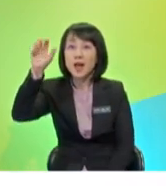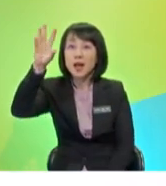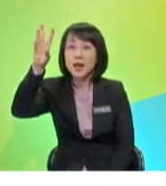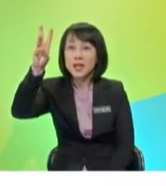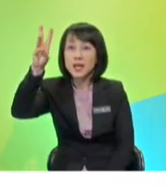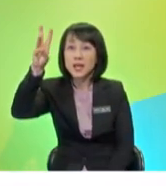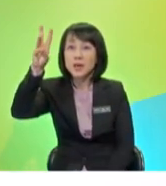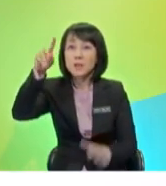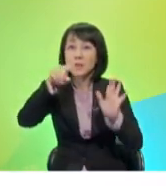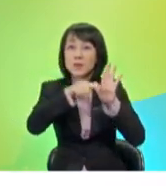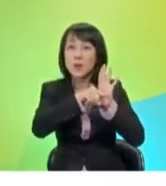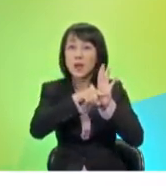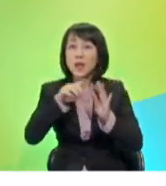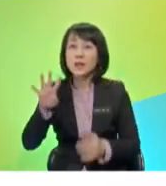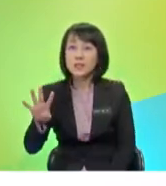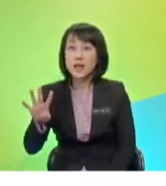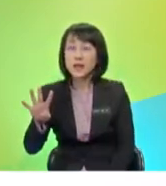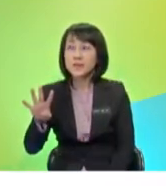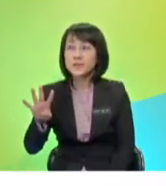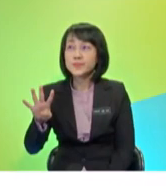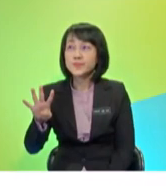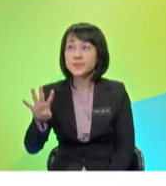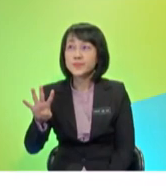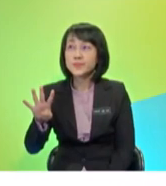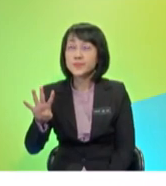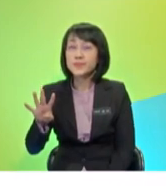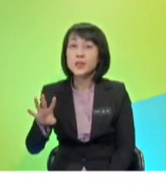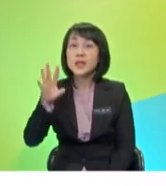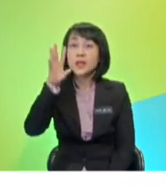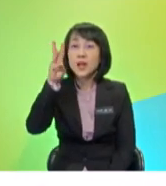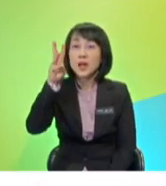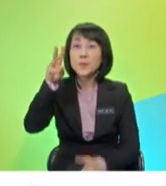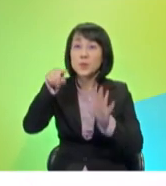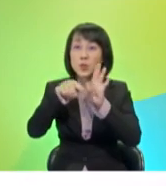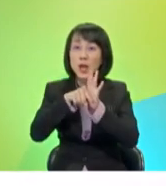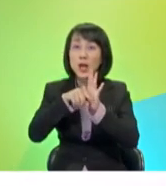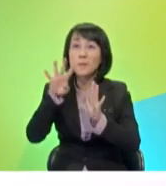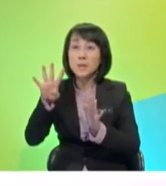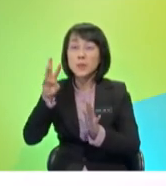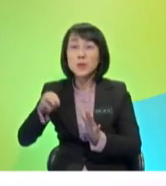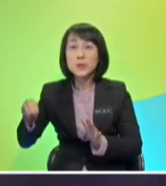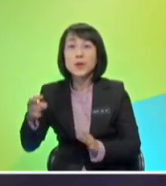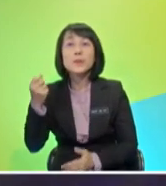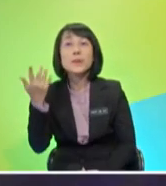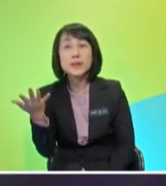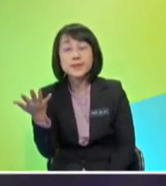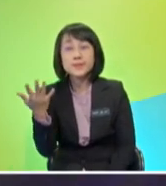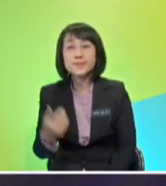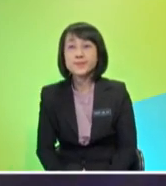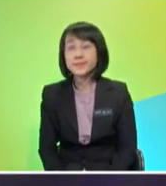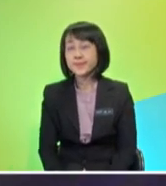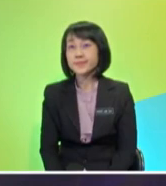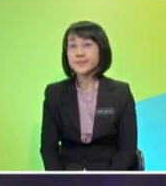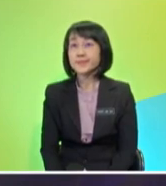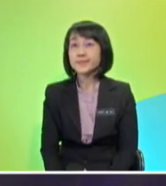tolak 4 sa, 6 tolak 4 murid-murid. Okey, berapa tadi kita dah belajar menolak menggunakan fakta